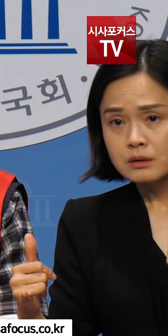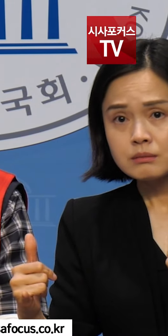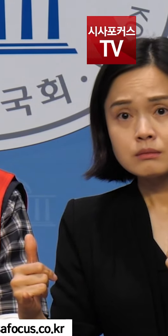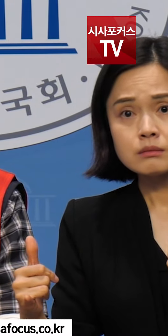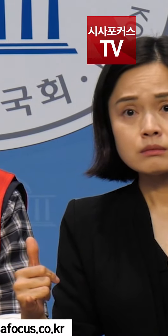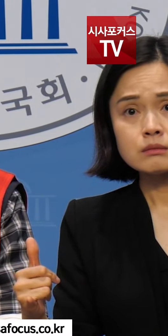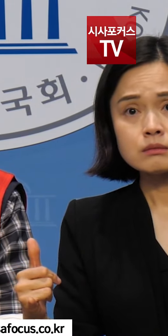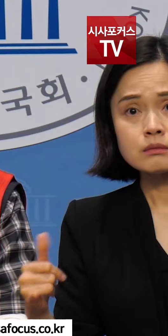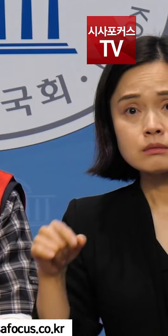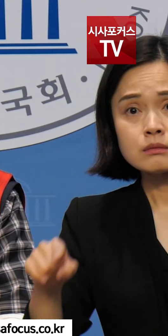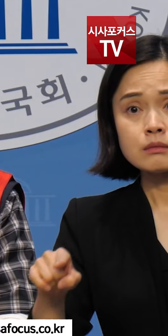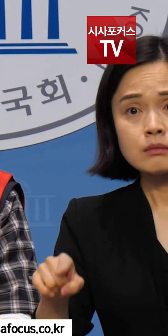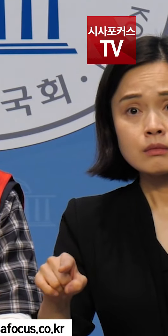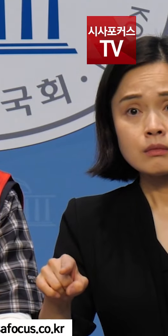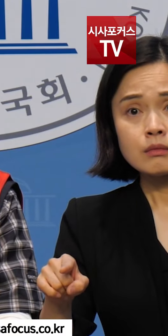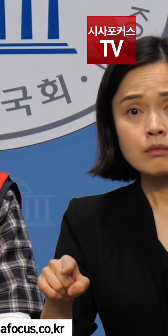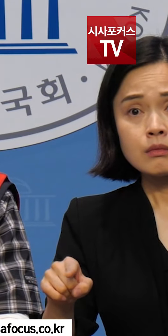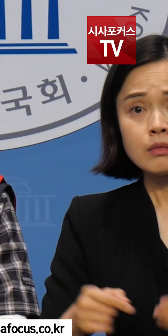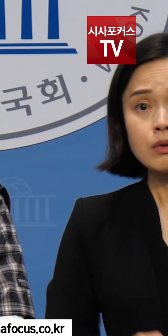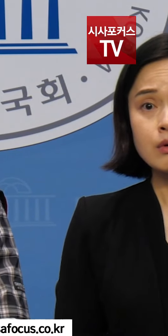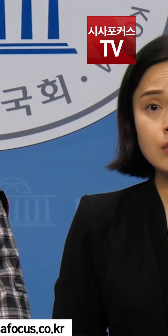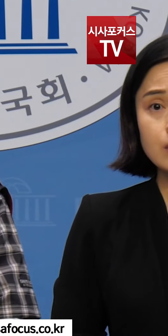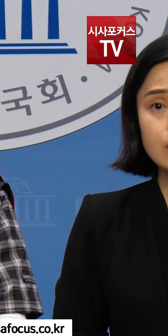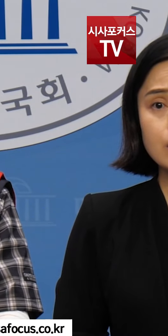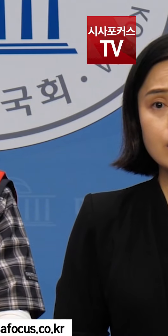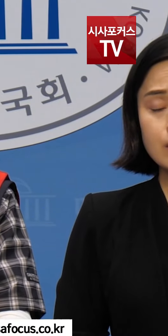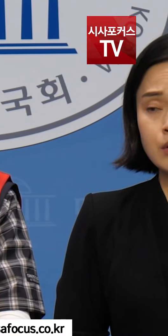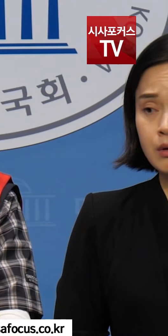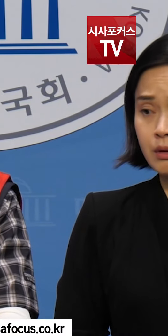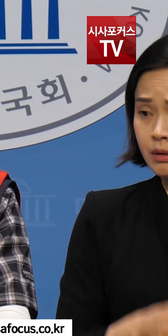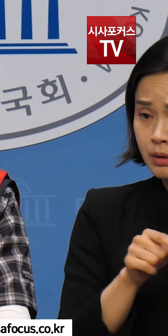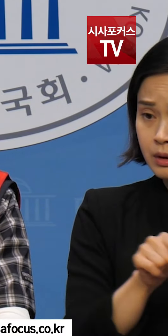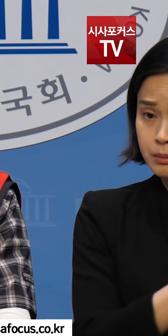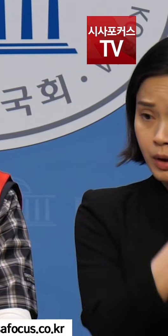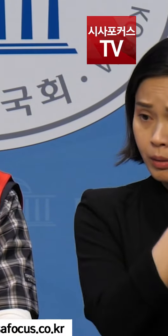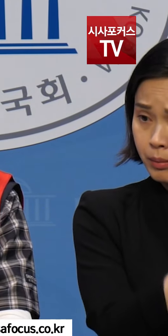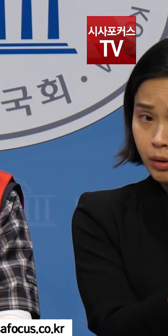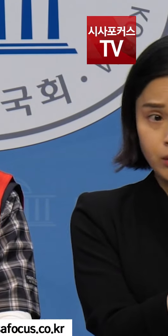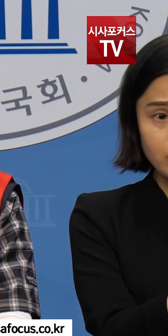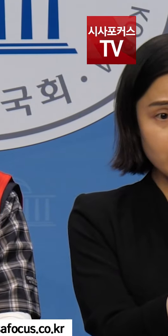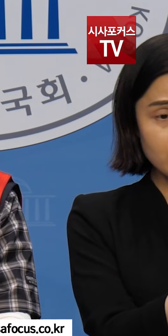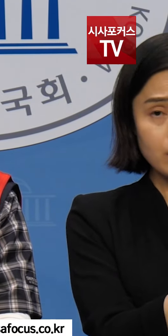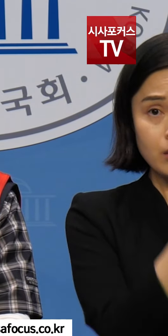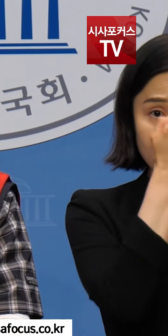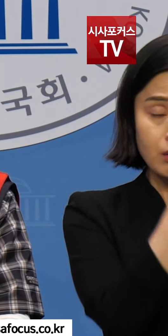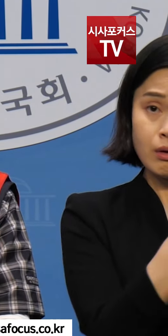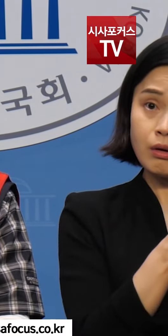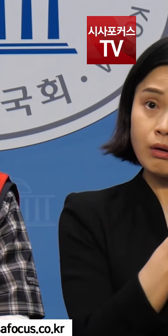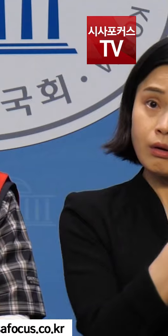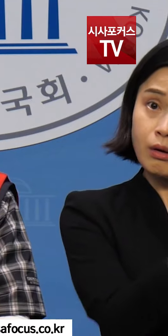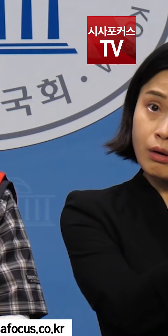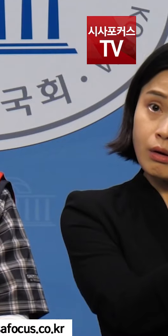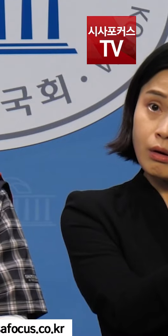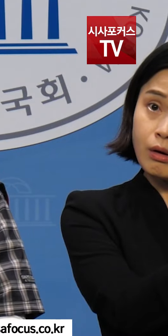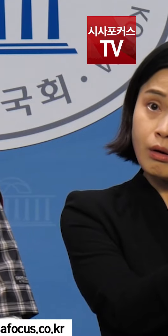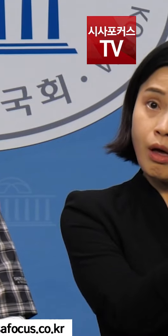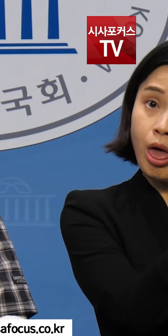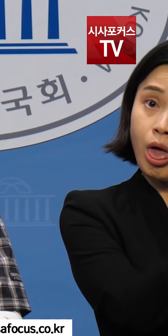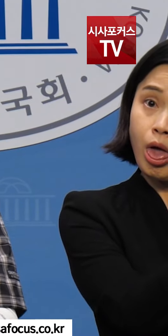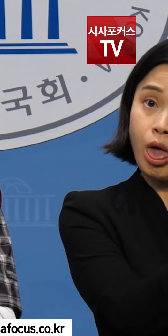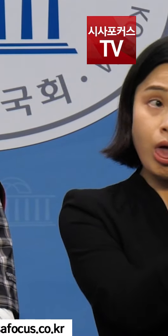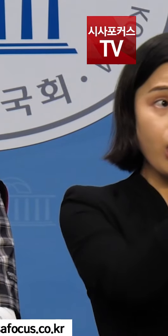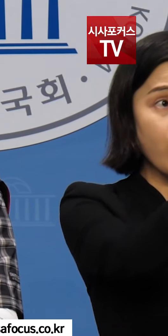위하여 일방적으로 지수원 다변화 사업을 밀어붙이기 식으로 강행하겠다는